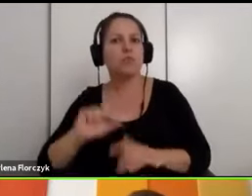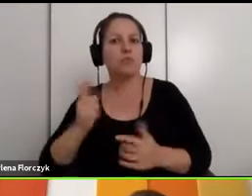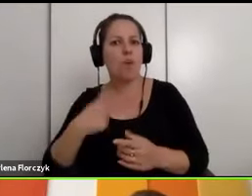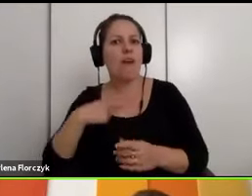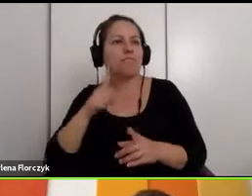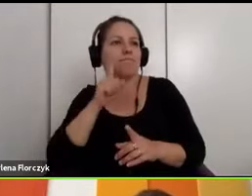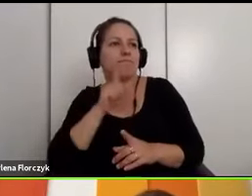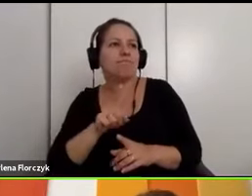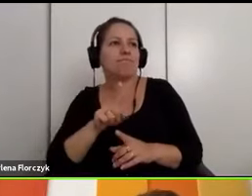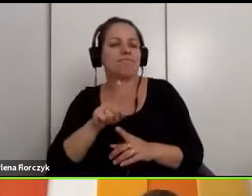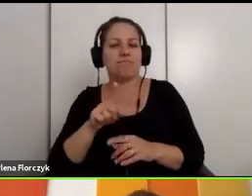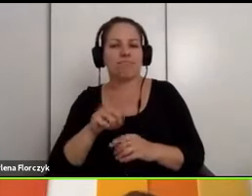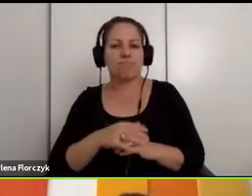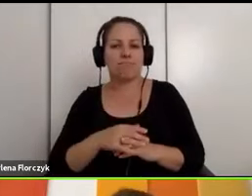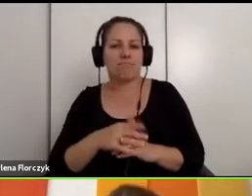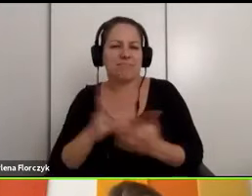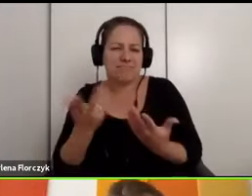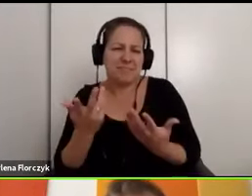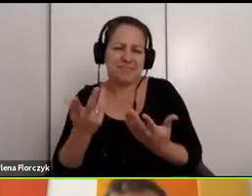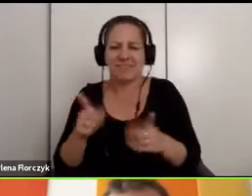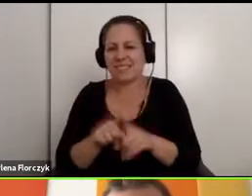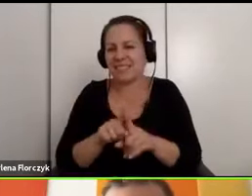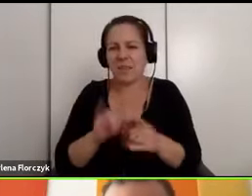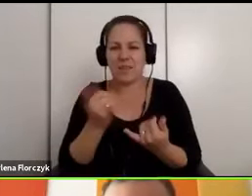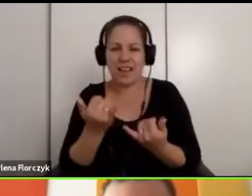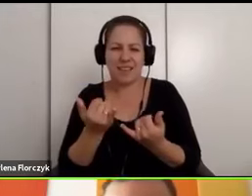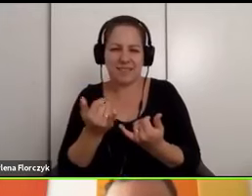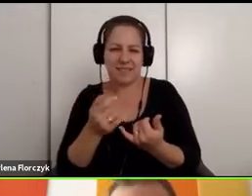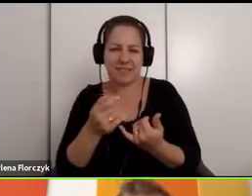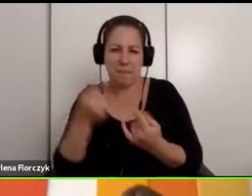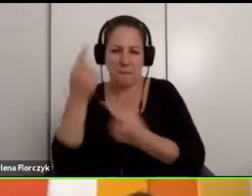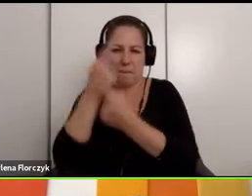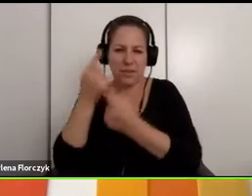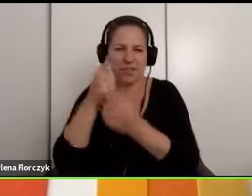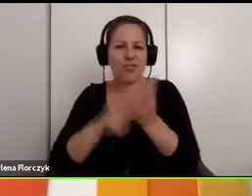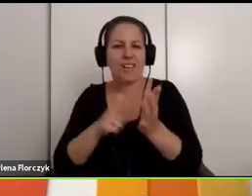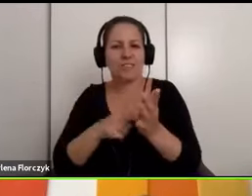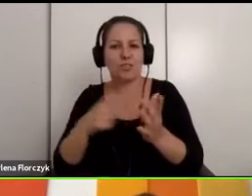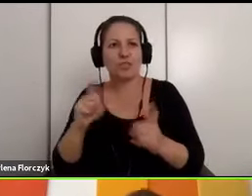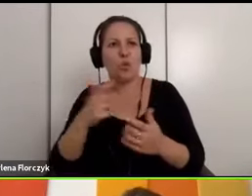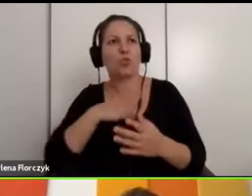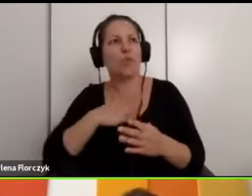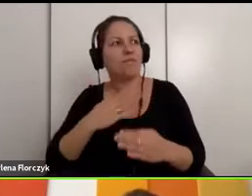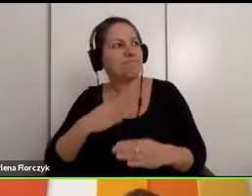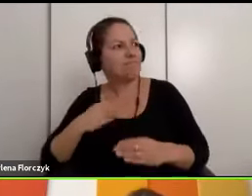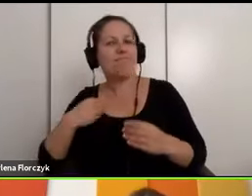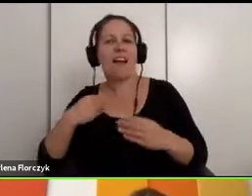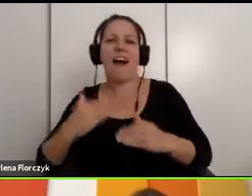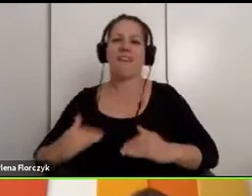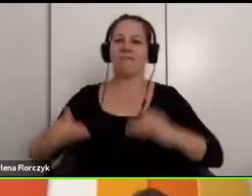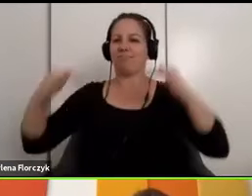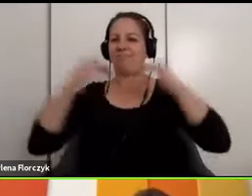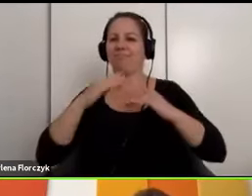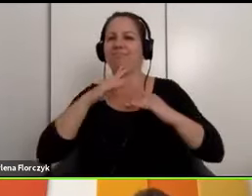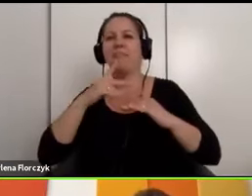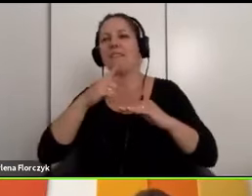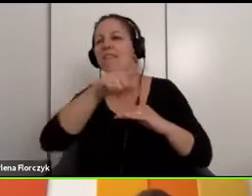tam, no nie wiem, no tak jak też chyba się myśli często, to jest coś, co mnie wyróżnia. To